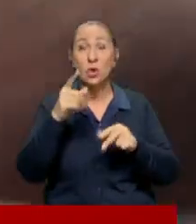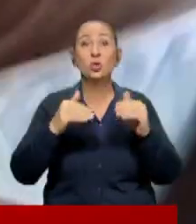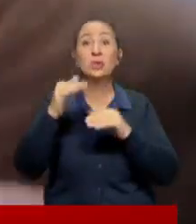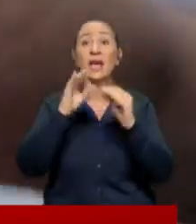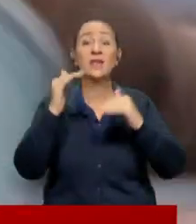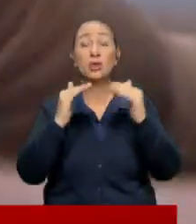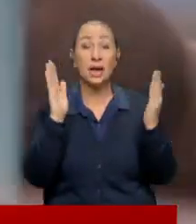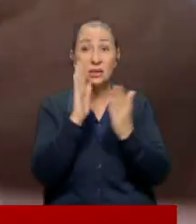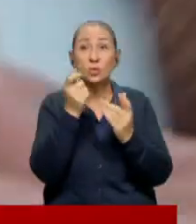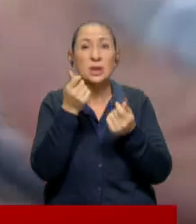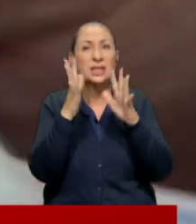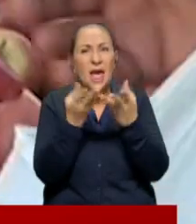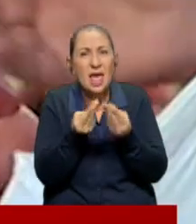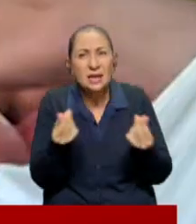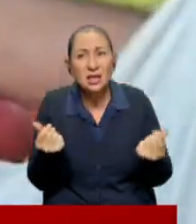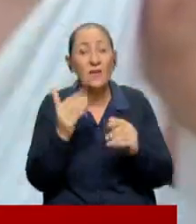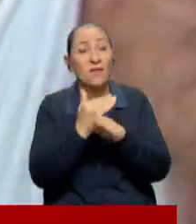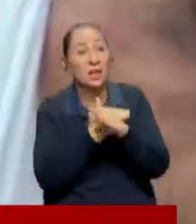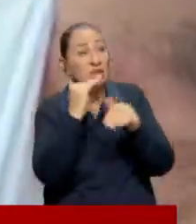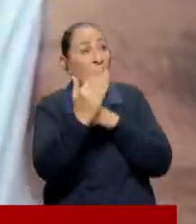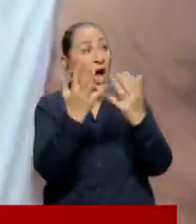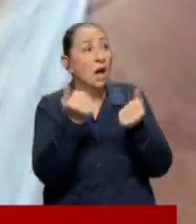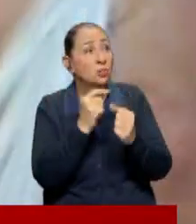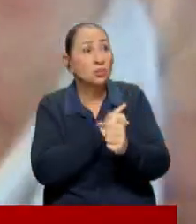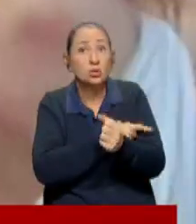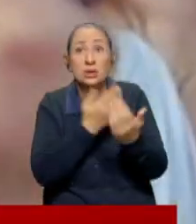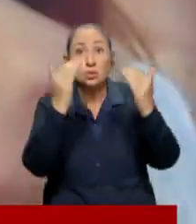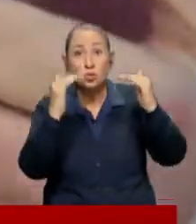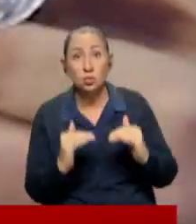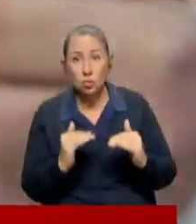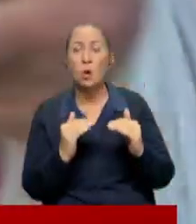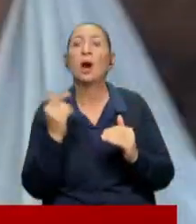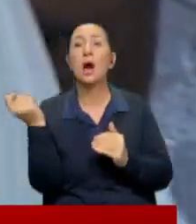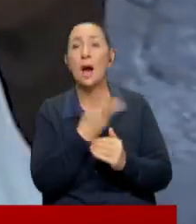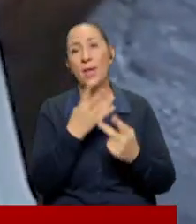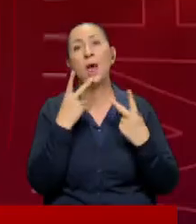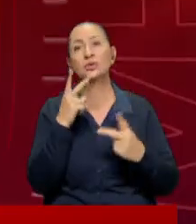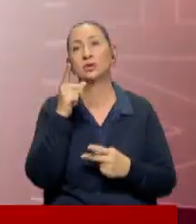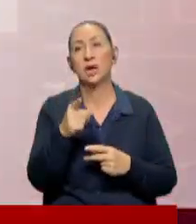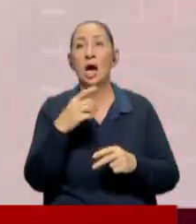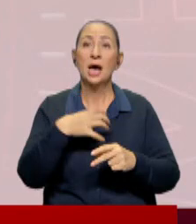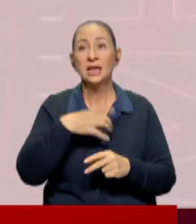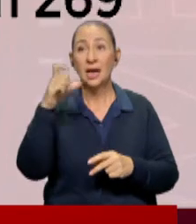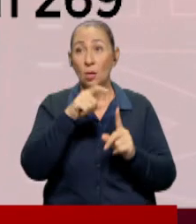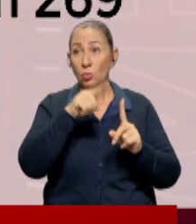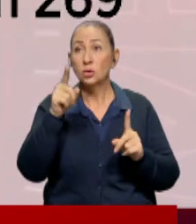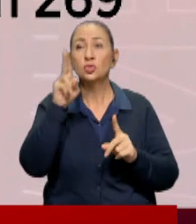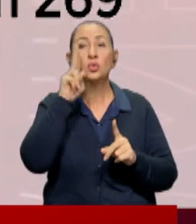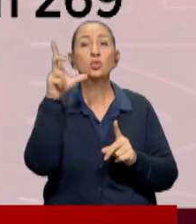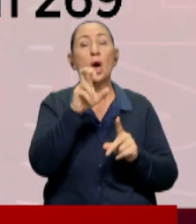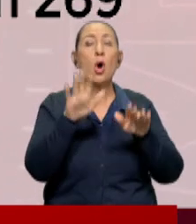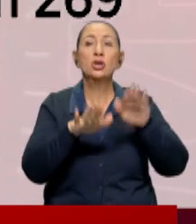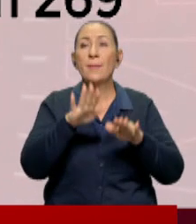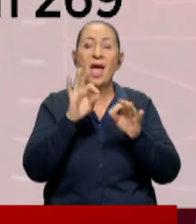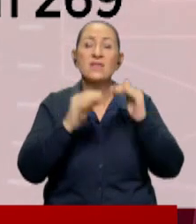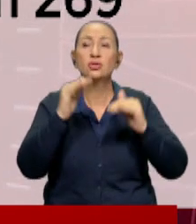karşısında ücretlerin nasıl eridiğini, vatandaşın alım gücünün nasıl düştüğünü rakamlarla açıkladı. Haziran ayından bugüne son 3 aylık